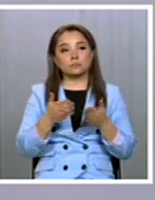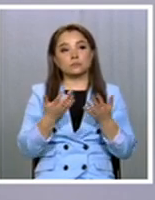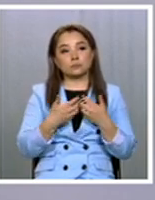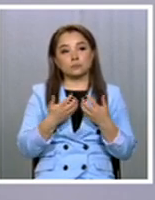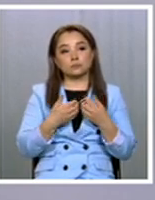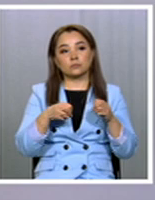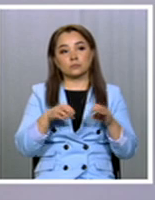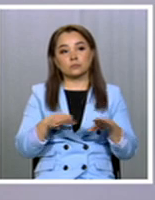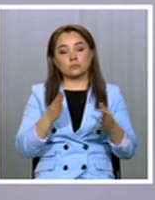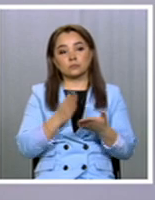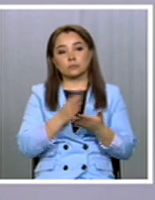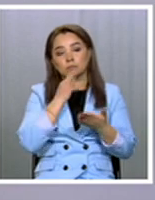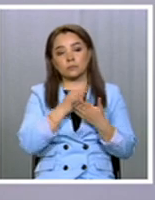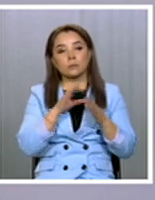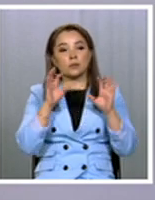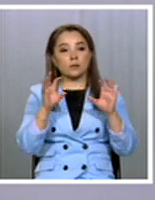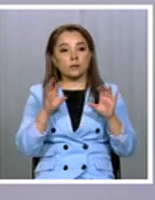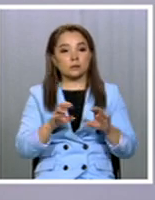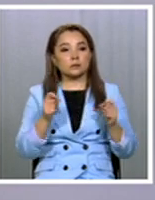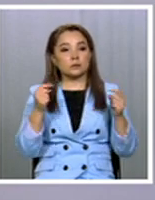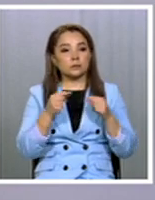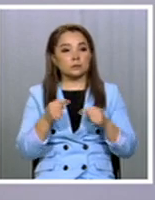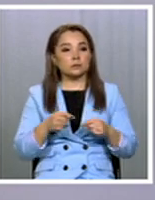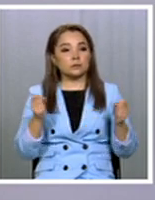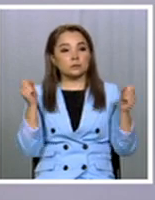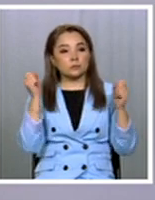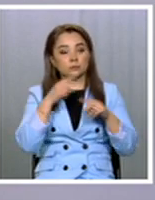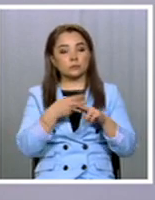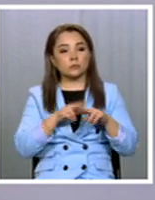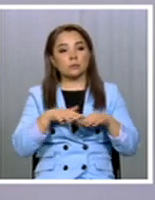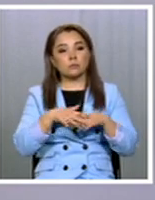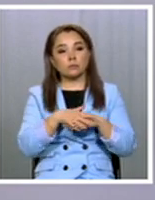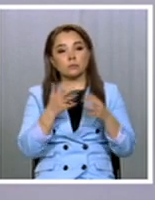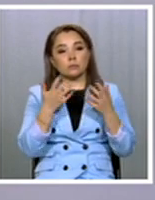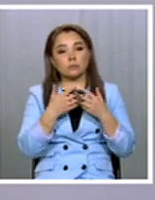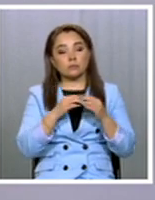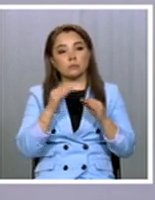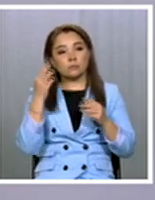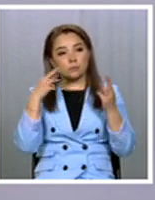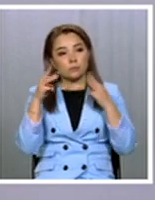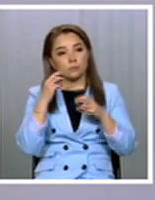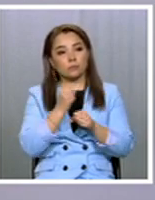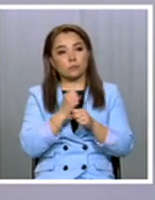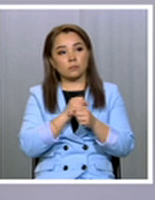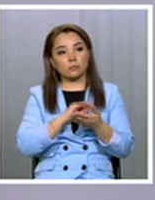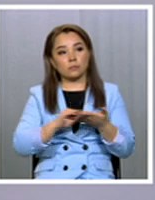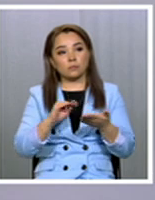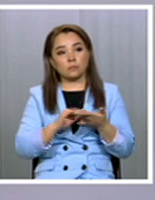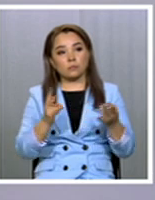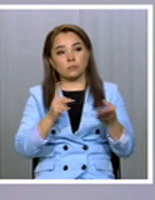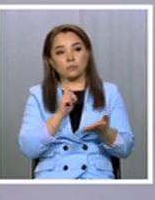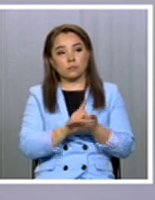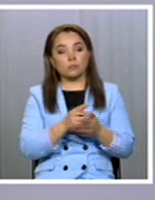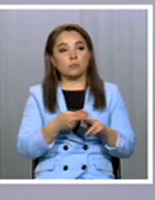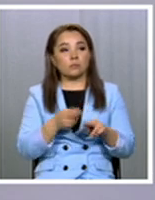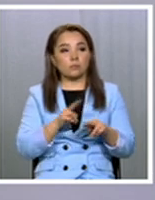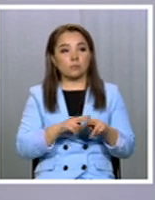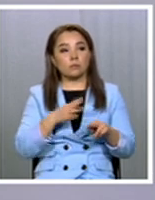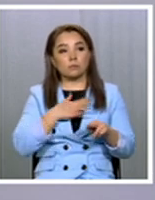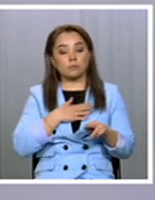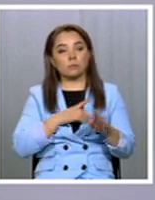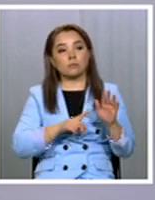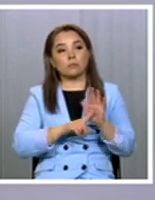Сондықтан негізгі заңдылықты анықтап, математикалық моделін құрып алуымыз керек. Ол үшін